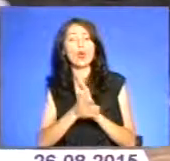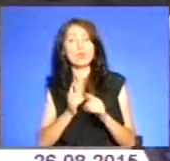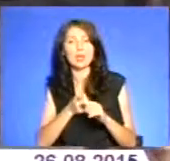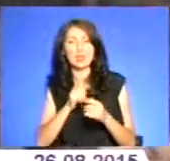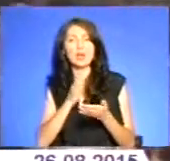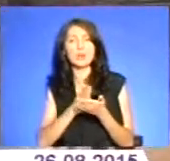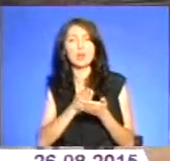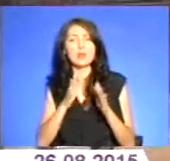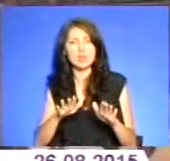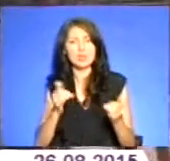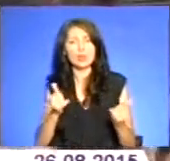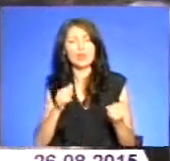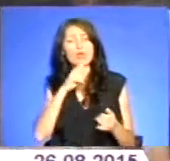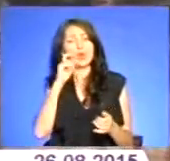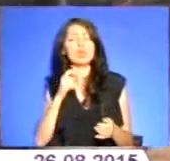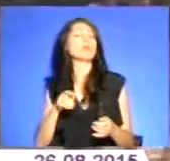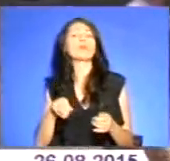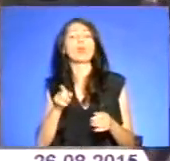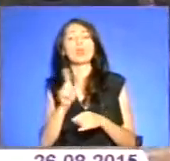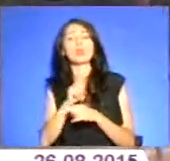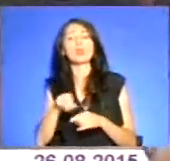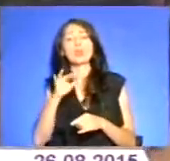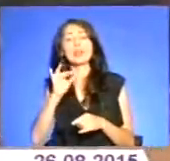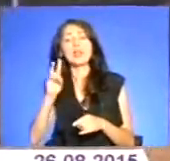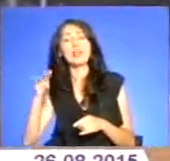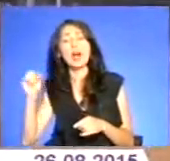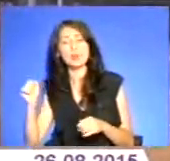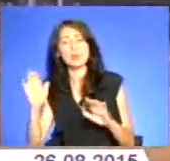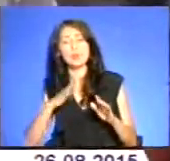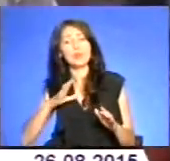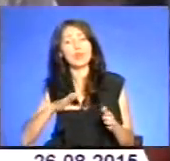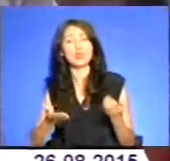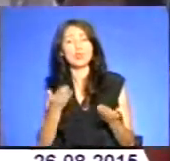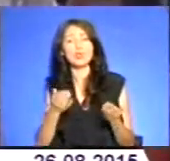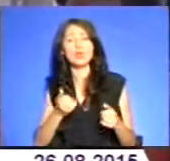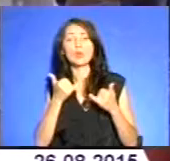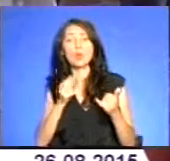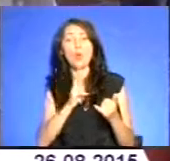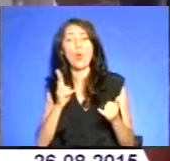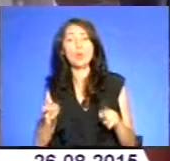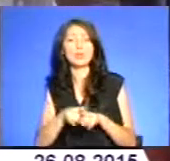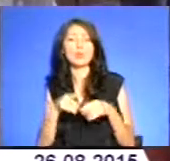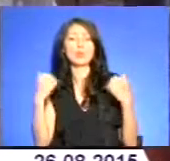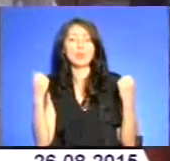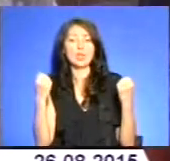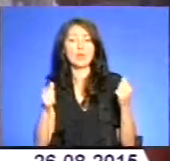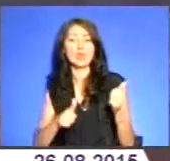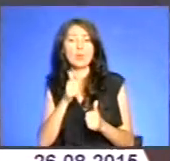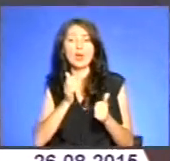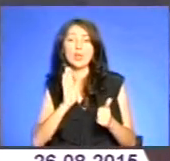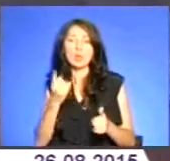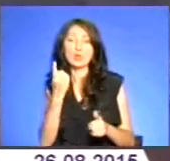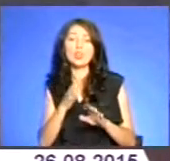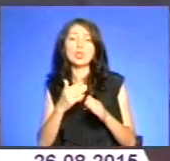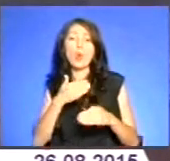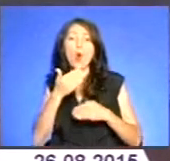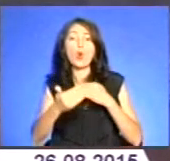структурах нашої держави. Думаю, що це треба робити не тільки в місті Тернополі і не тільки в парку Шевченка. Це